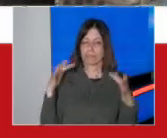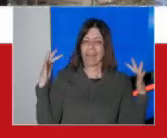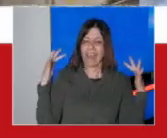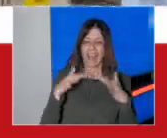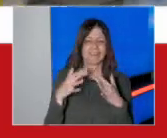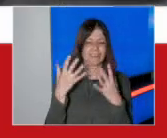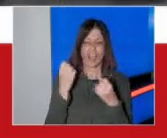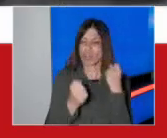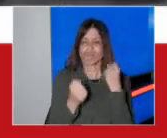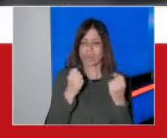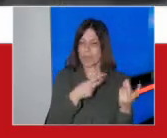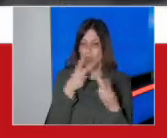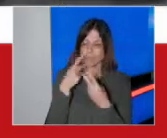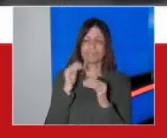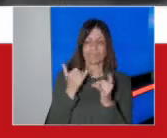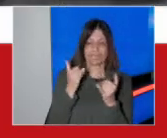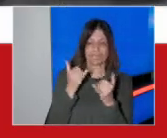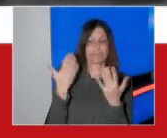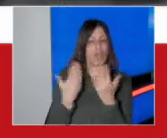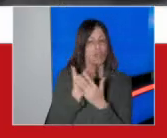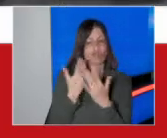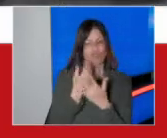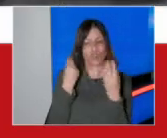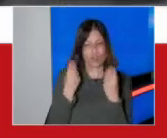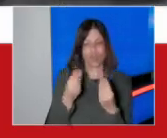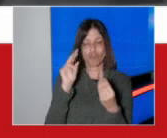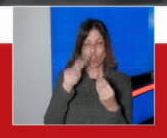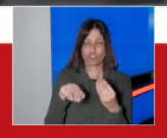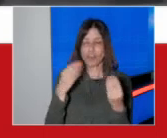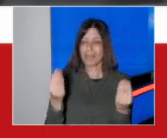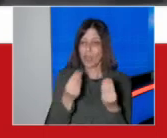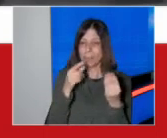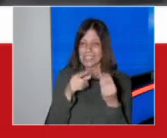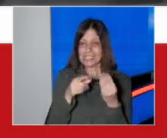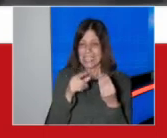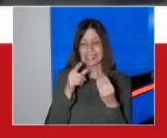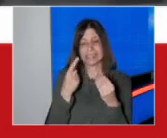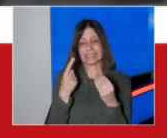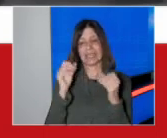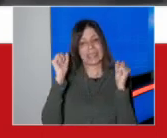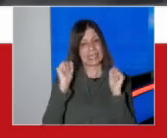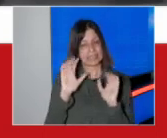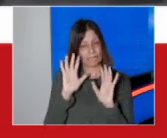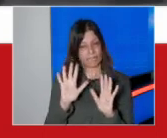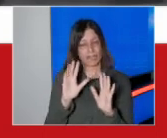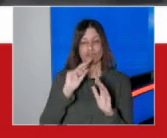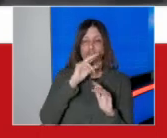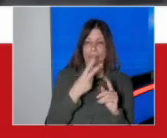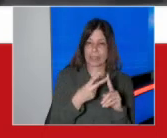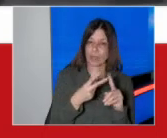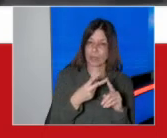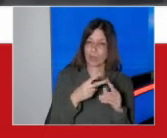בוודאי, תראה, החדשות הטובות היחידות שיש בתחום הזה, זה, אחד, זה התייצב, שתיים, זה